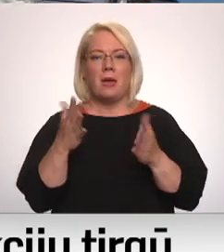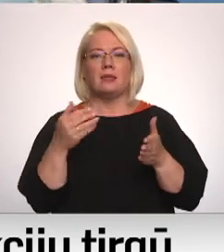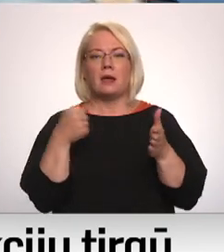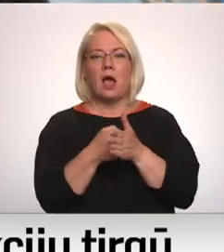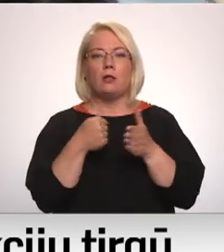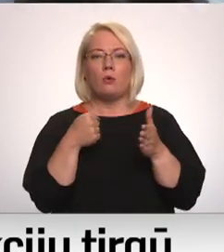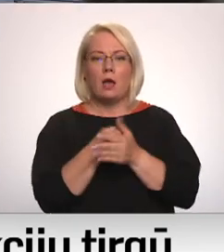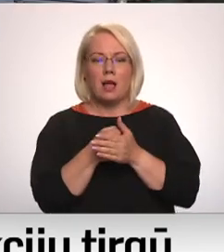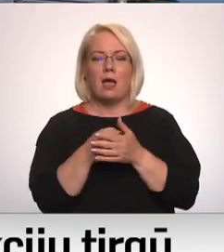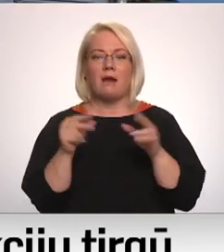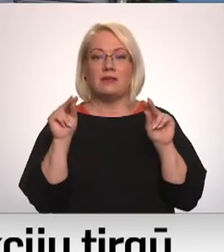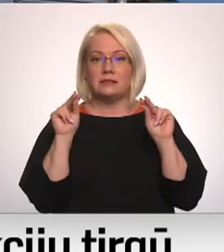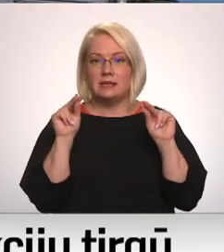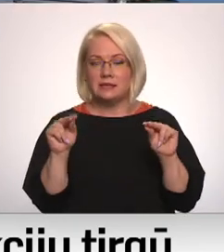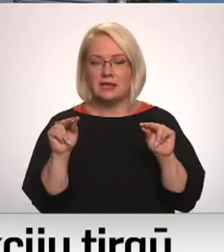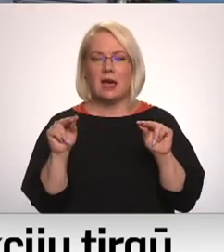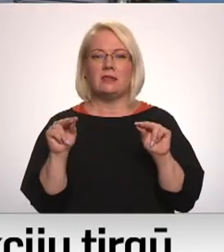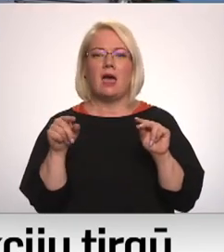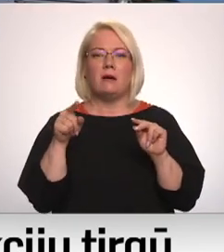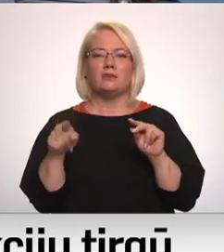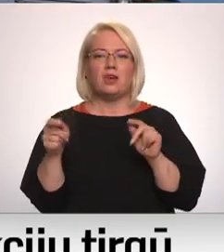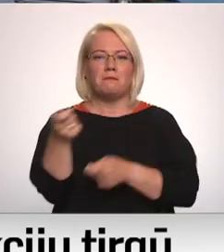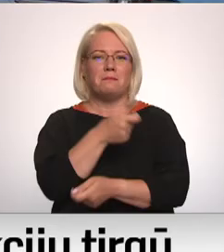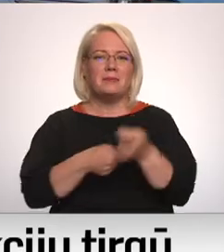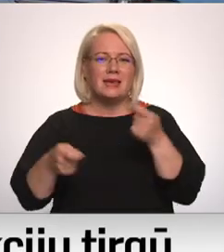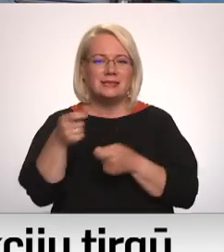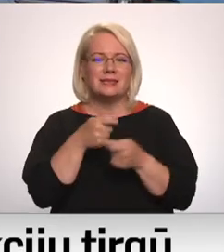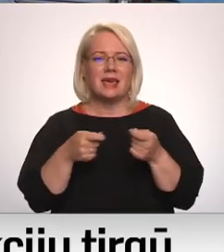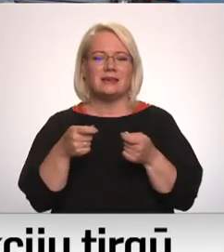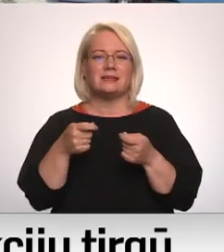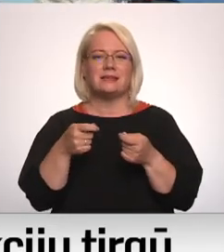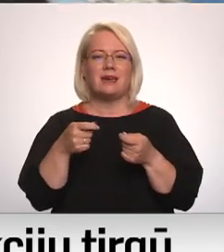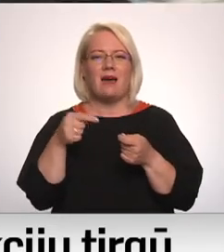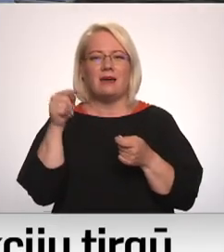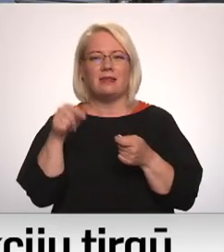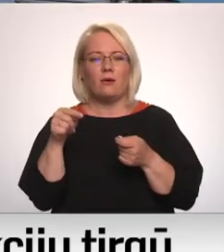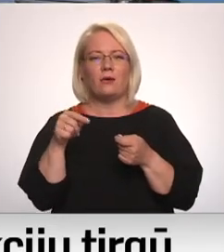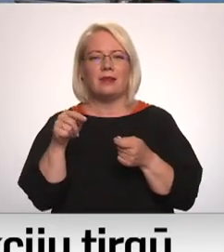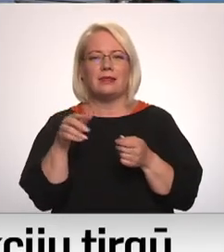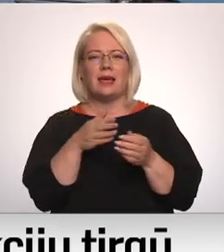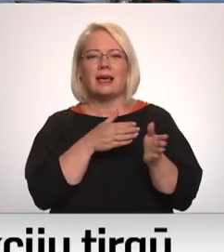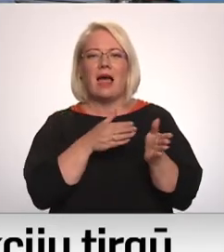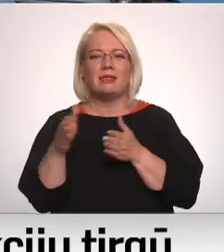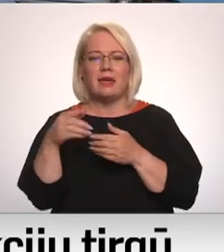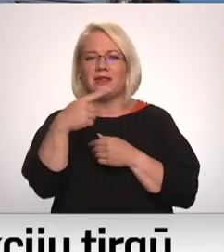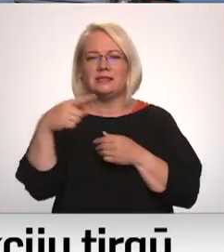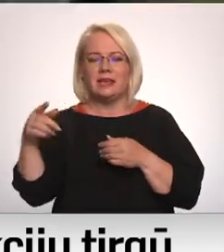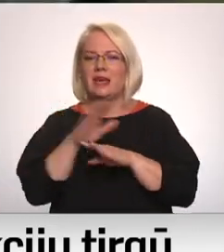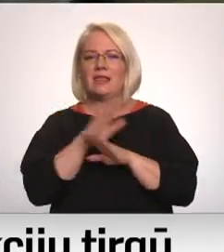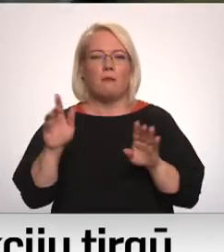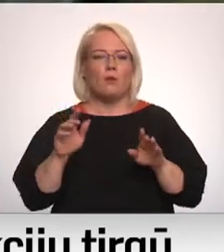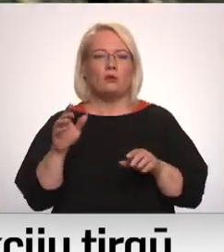galā visticamāk tirgu spēlētāji nebūs gatavi tik viegli atdot to tirgus daļu jaunam